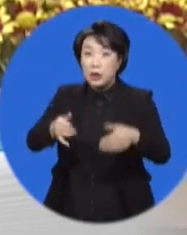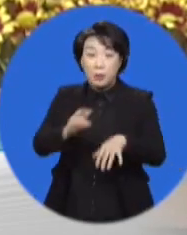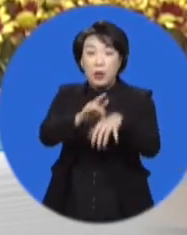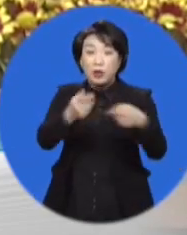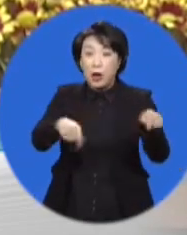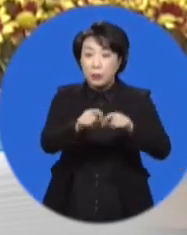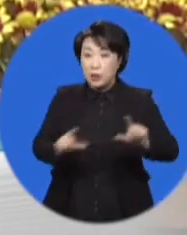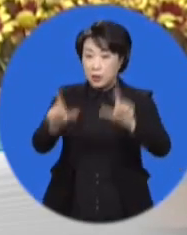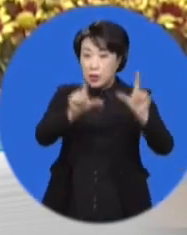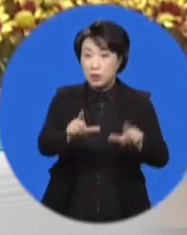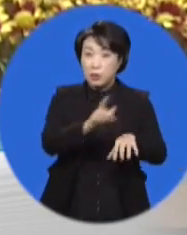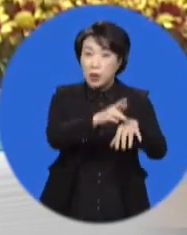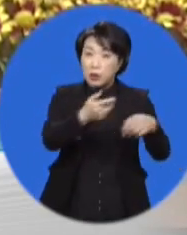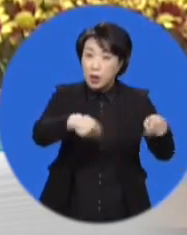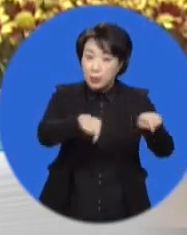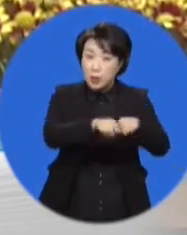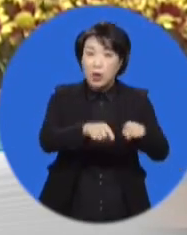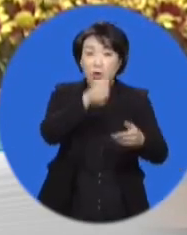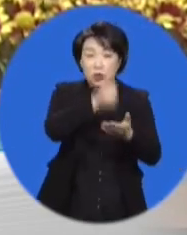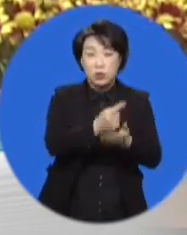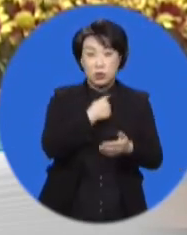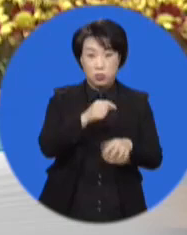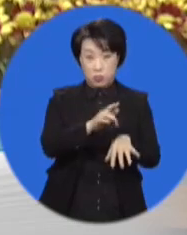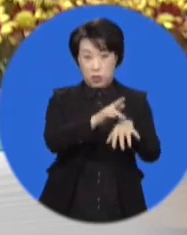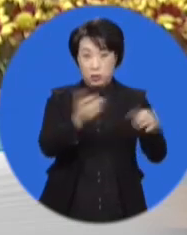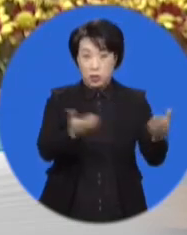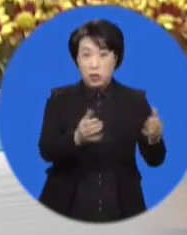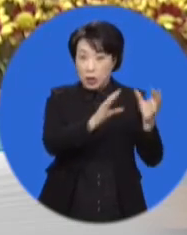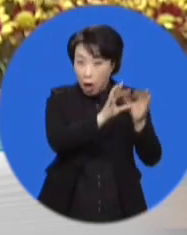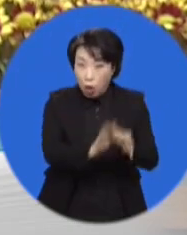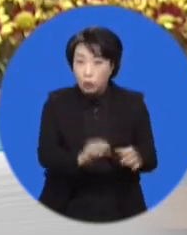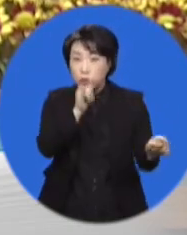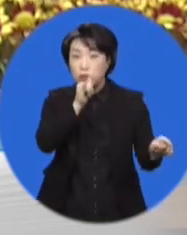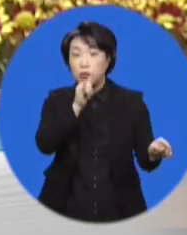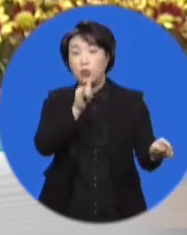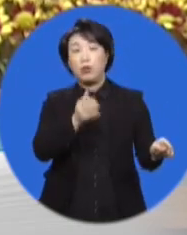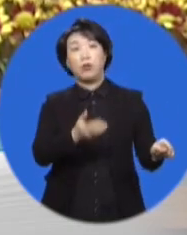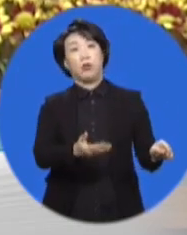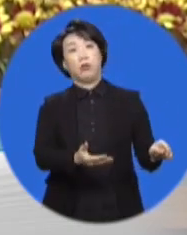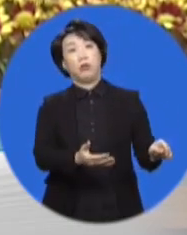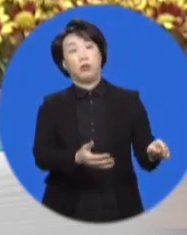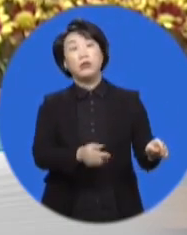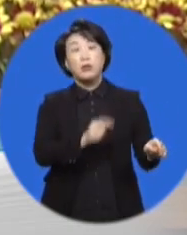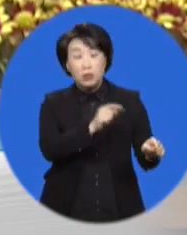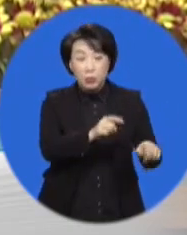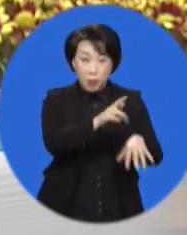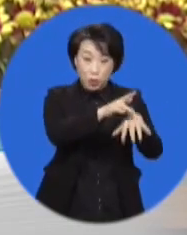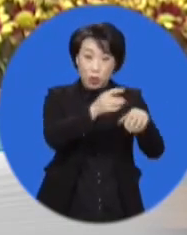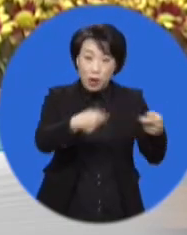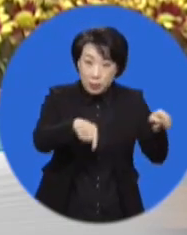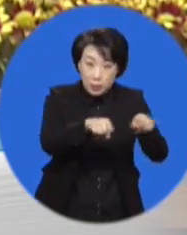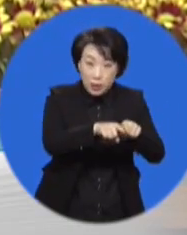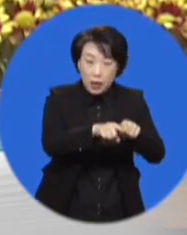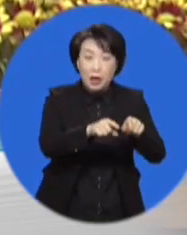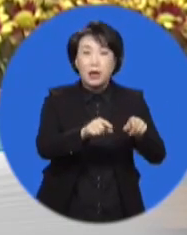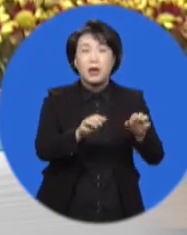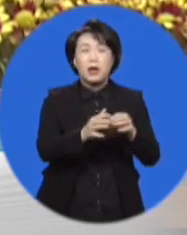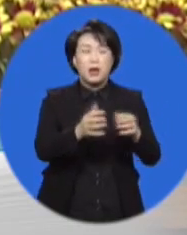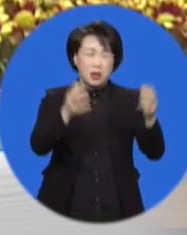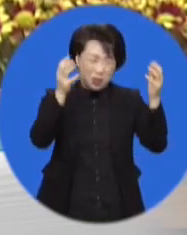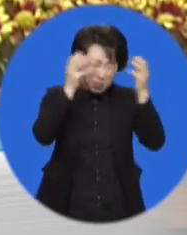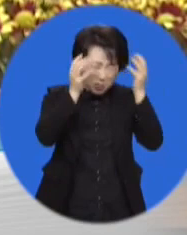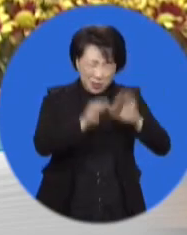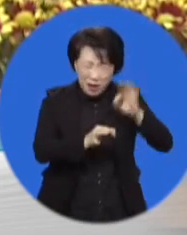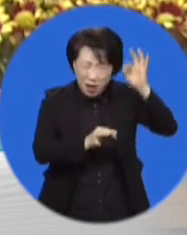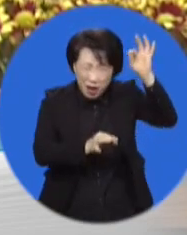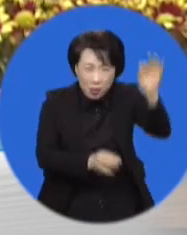았고그놈과더불어죄짓고그놈의일을했으니반드시그놈과함께새